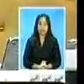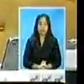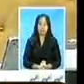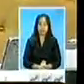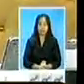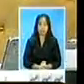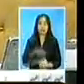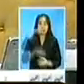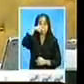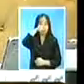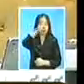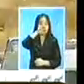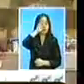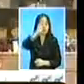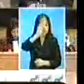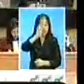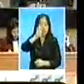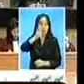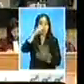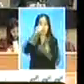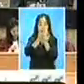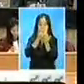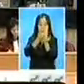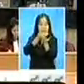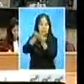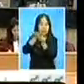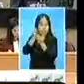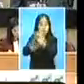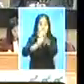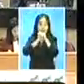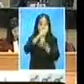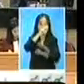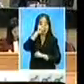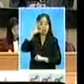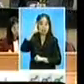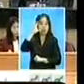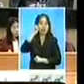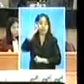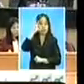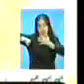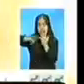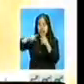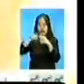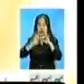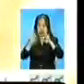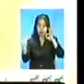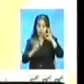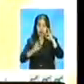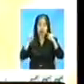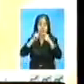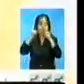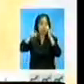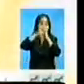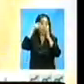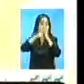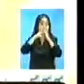ประมาณไปใช้อย่างคุ้มค่าโปร่งใสและให้เกิดประโยชน์สูงสุดโดยเฉพาะการเร่งฟื้นฟูสภาพความเป็นอยู่ของประชาชนที่ได้รับผลกระทบจากปัญหาอุ